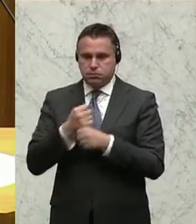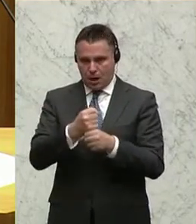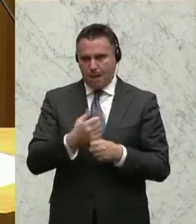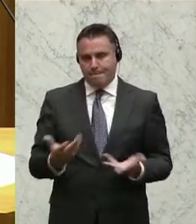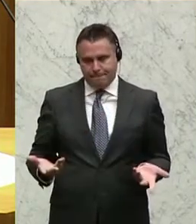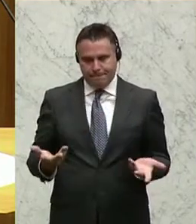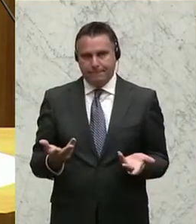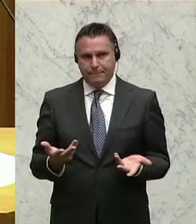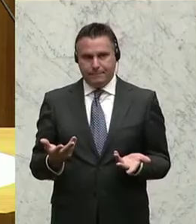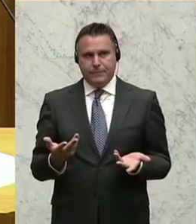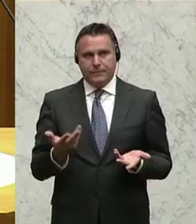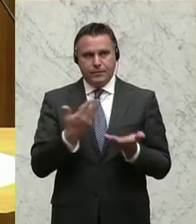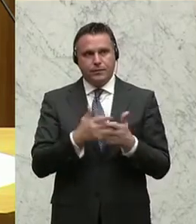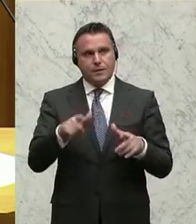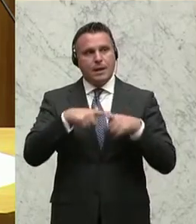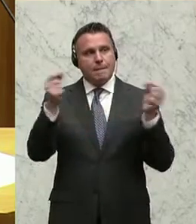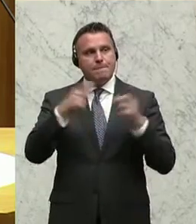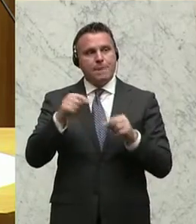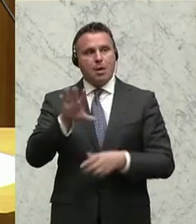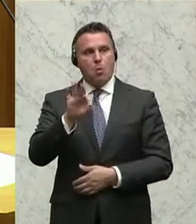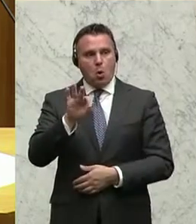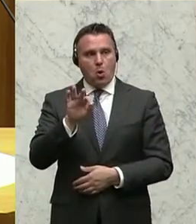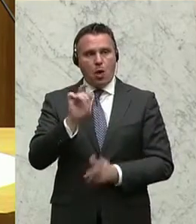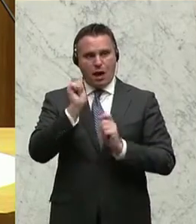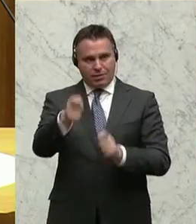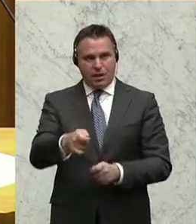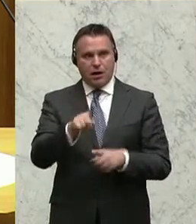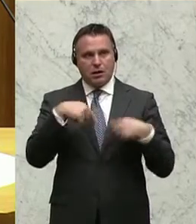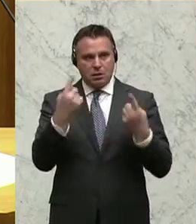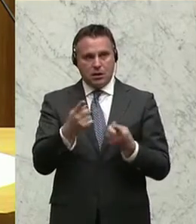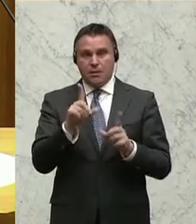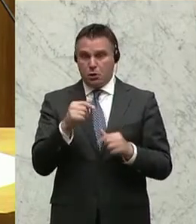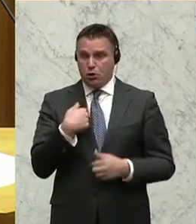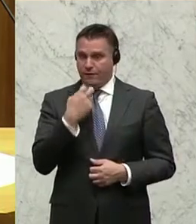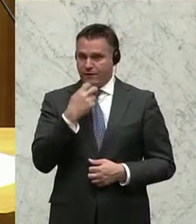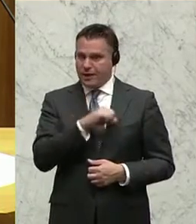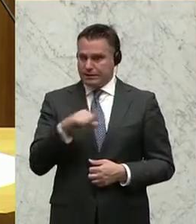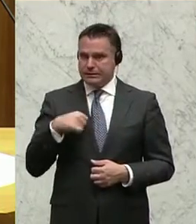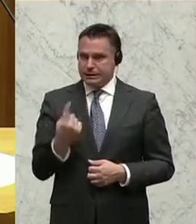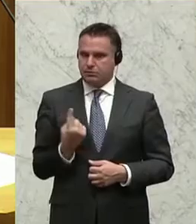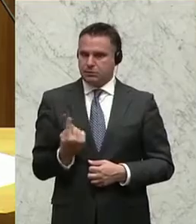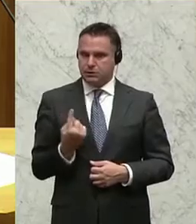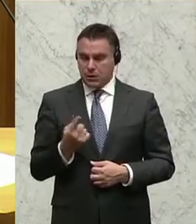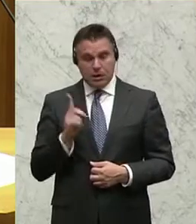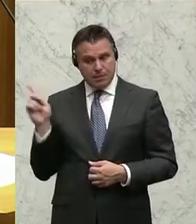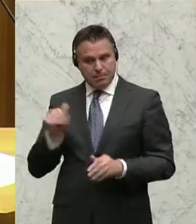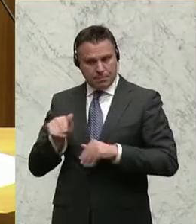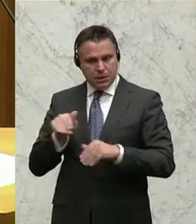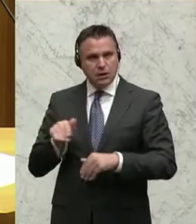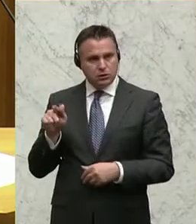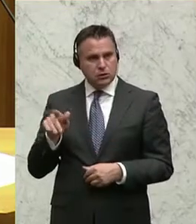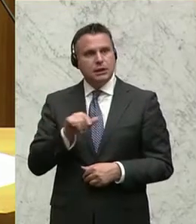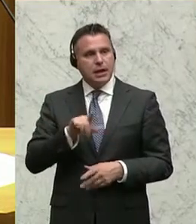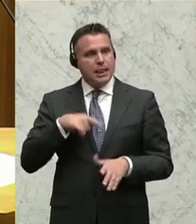Nur zu diesem Palmölantrag möchte ich noch etwas sagen, wenn man schon für die Autarkie, und ich glaube, dafür stehen auch Sie, Herr Minister, für